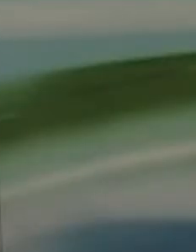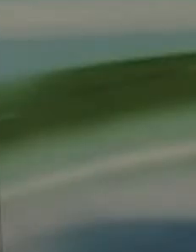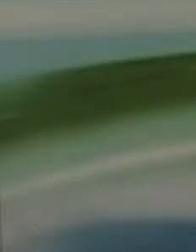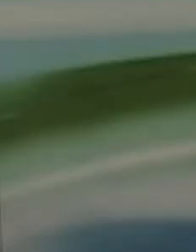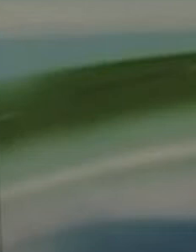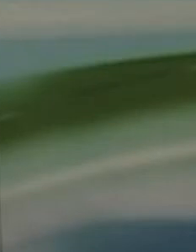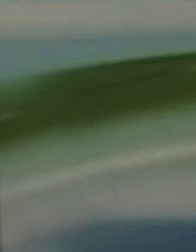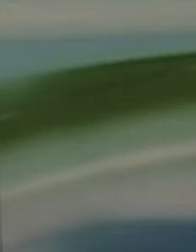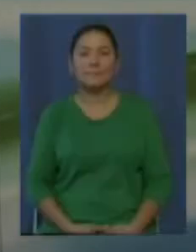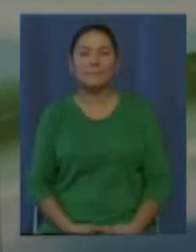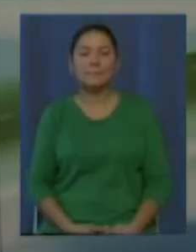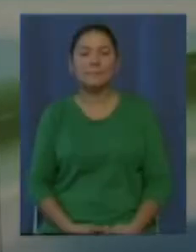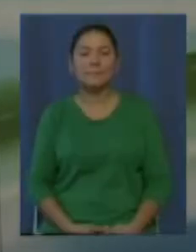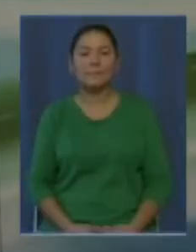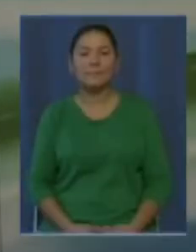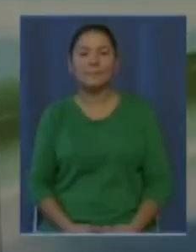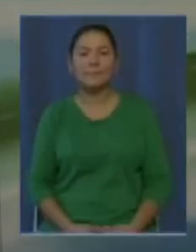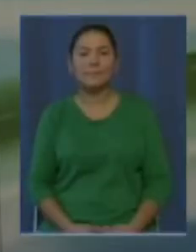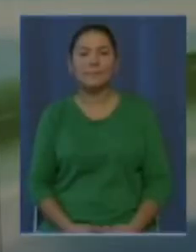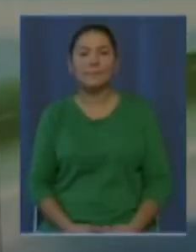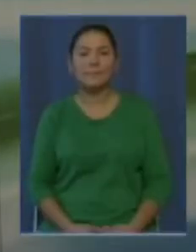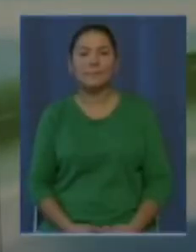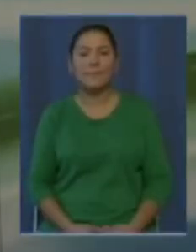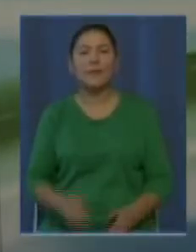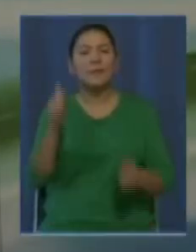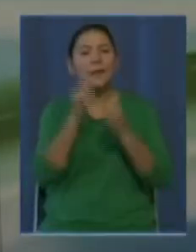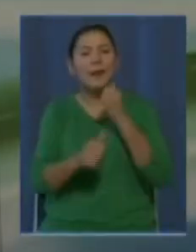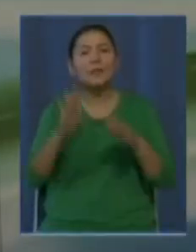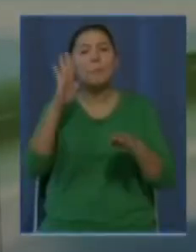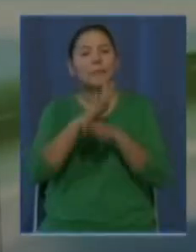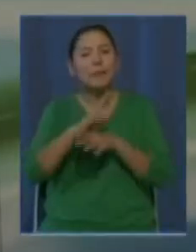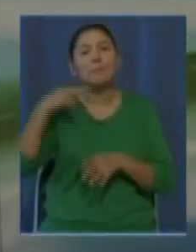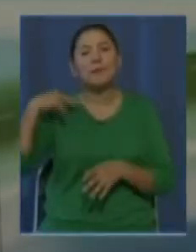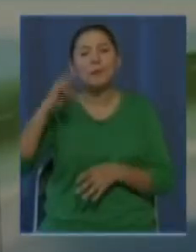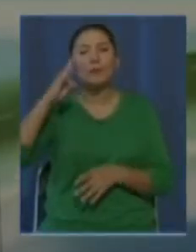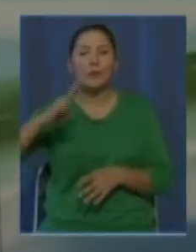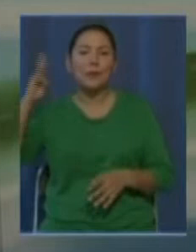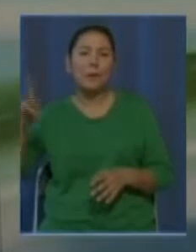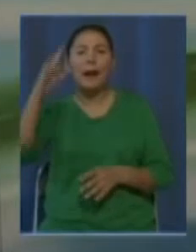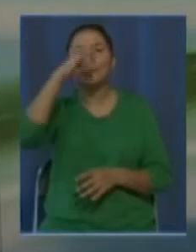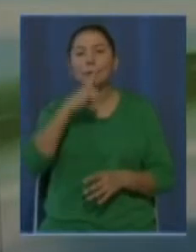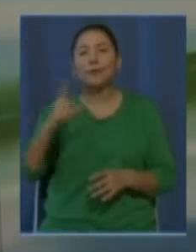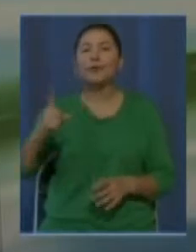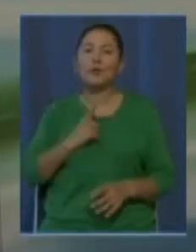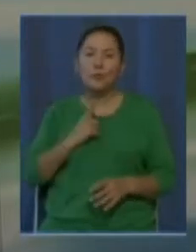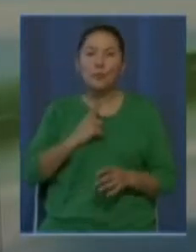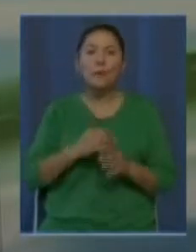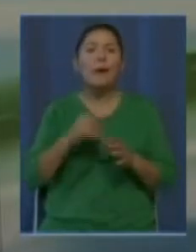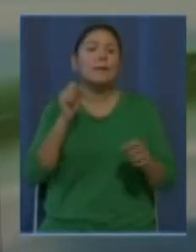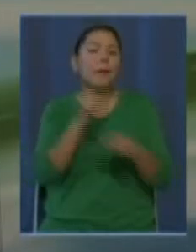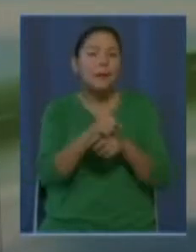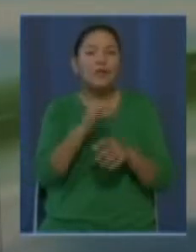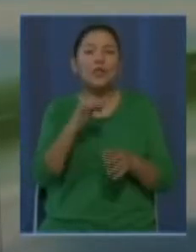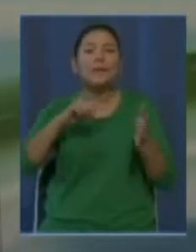Болашақ ұрпақтың бойына білім мен тәрбие нәрін сіңіріп отырған ұстаздар қауымы ел президентінің жыл сайынғы жолдауына асыға күтеді.